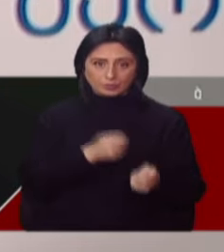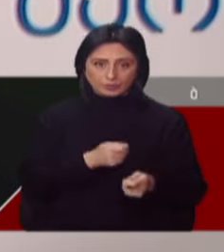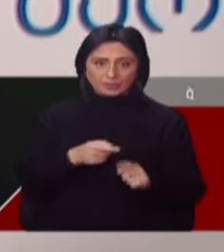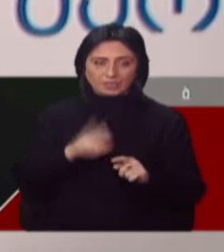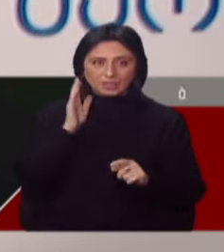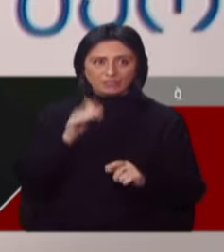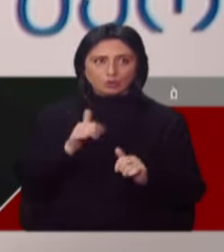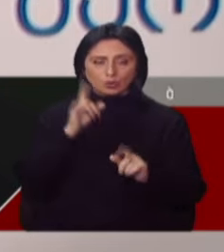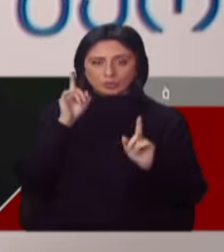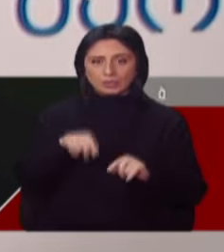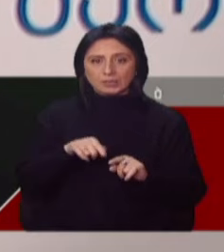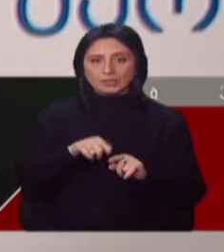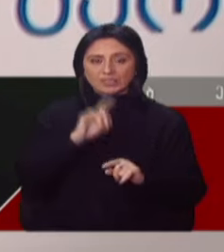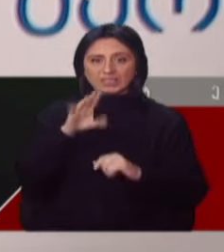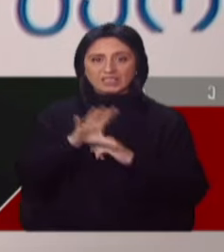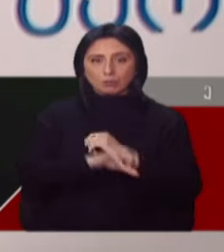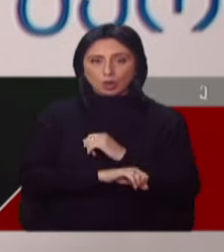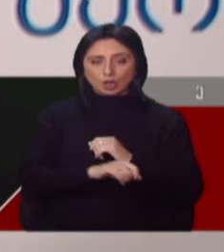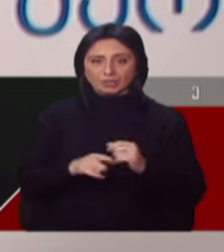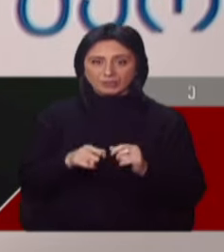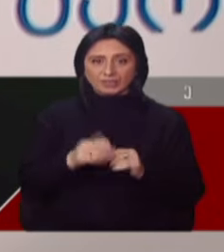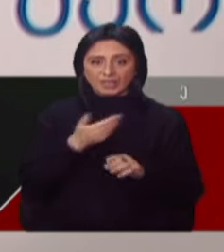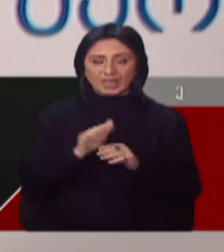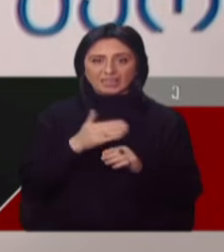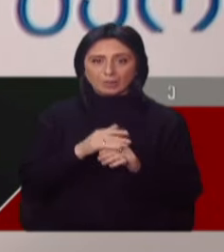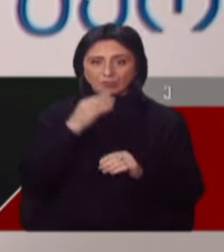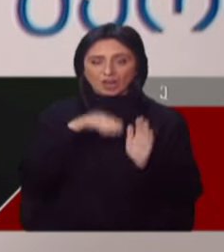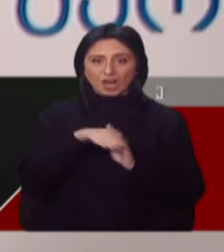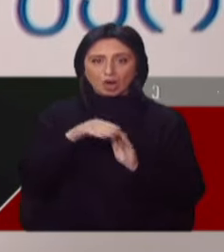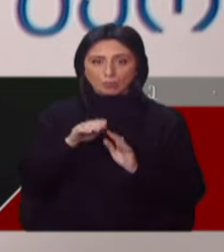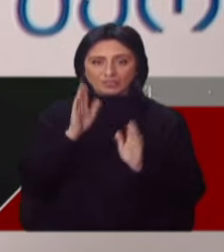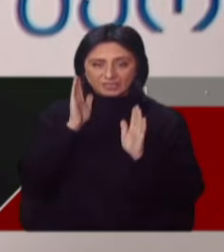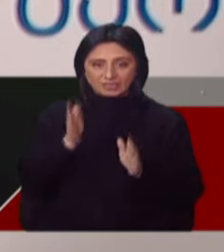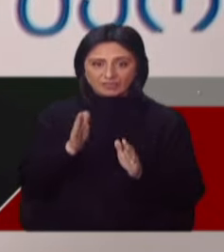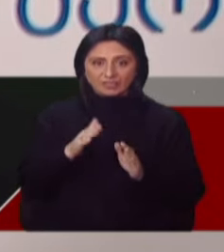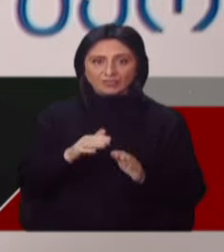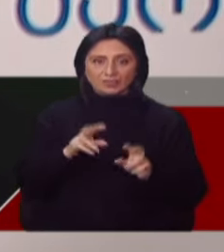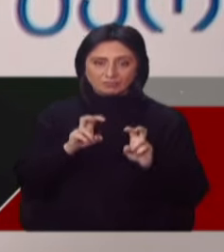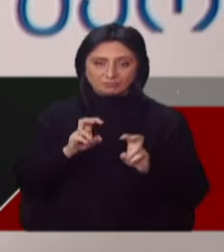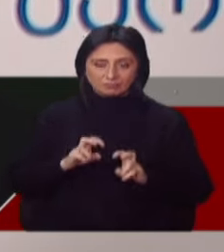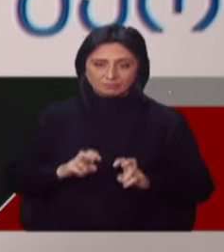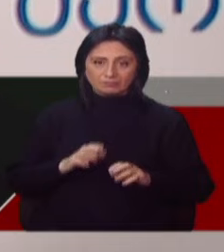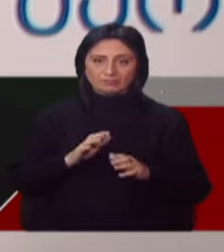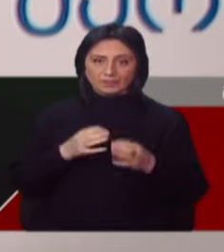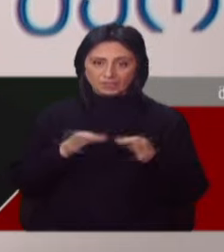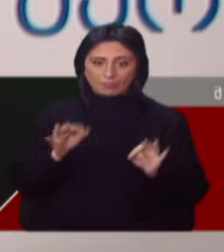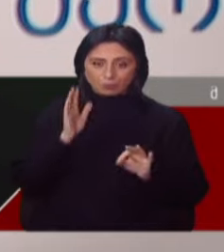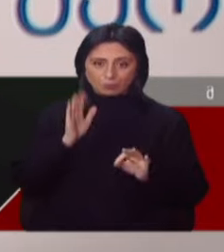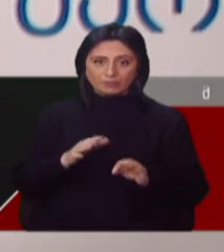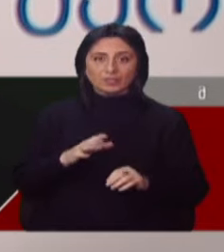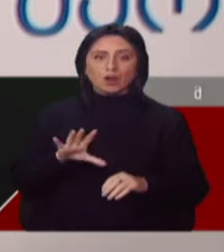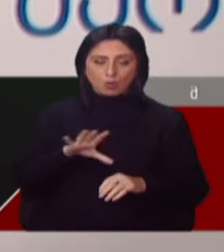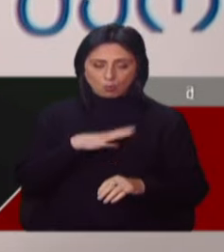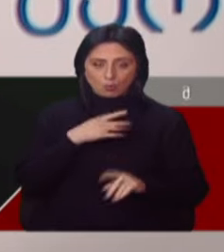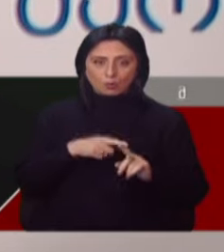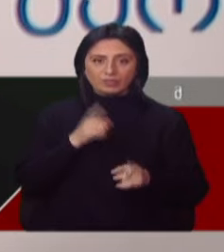ეს მოხდება, როგორც მოგახსენეთ, წლის ბოლოდან ცხადია, ეტაპობრივად გაუმჯობესება სახეზე იქნება ტევადობის თვალსაზრისით. ჩვენ სამწუხაროდ ჰქონდა